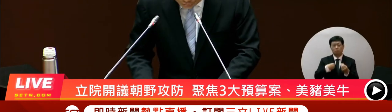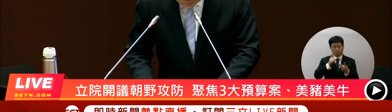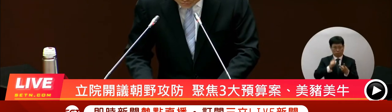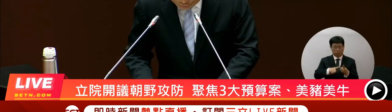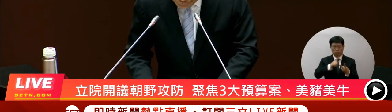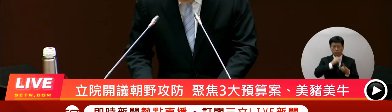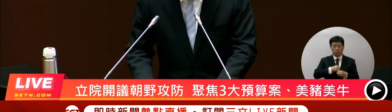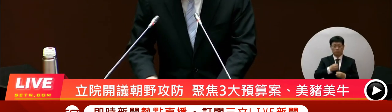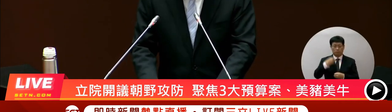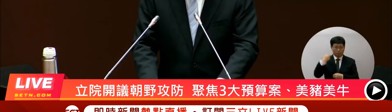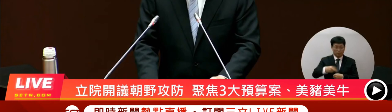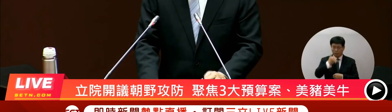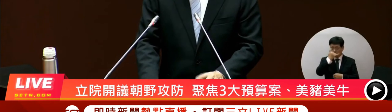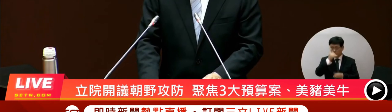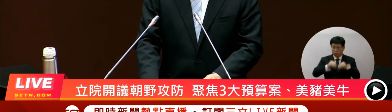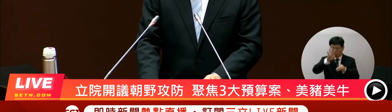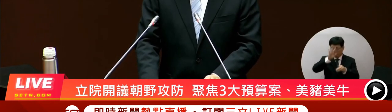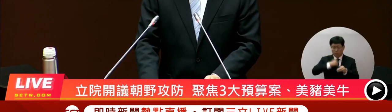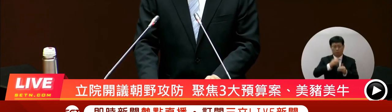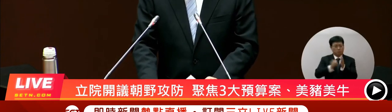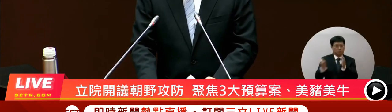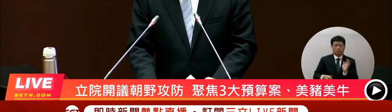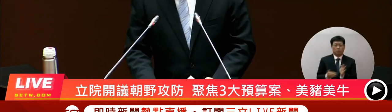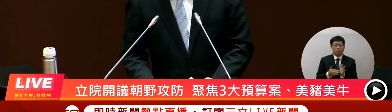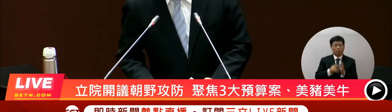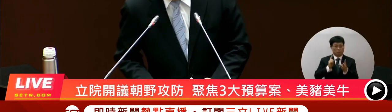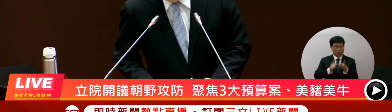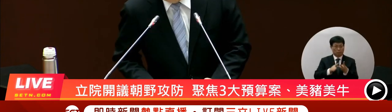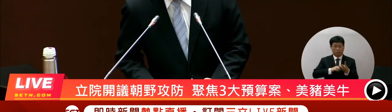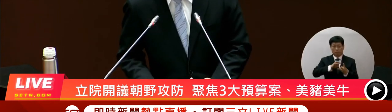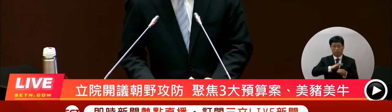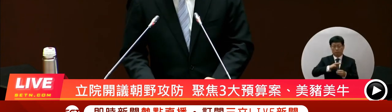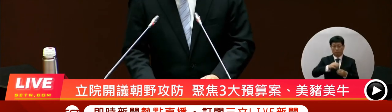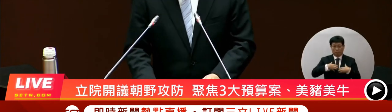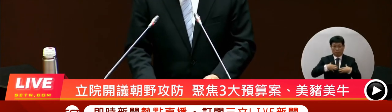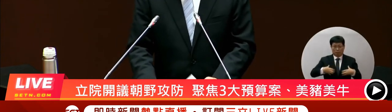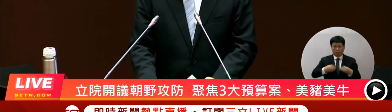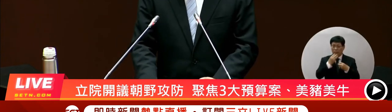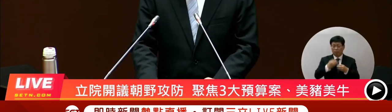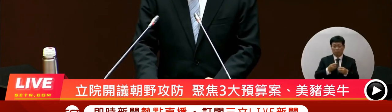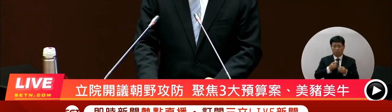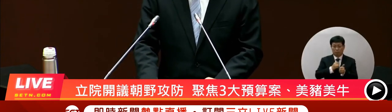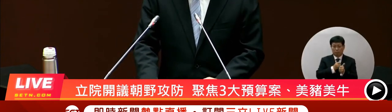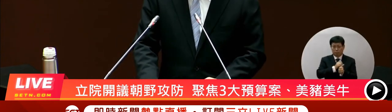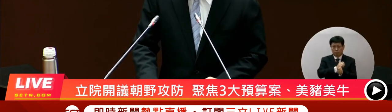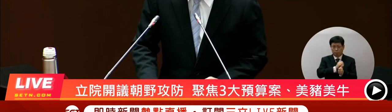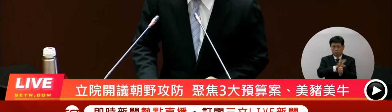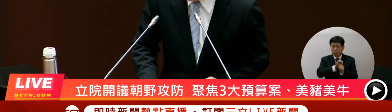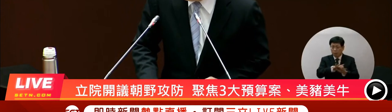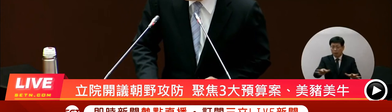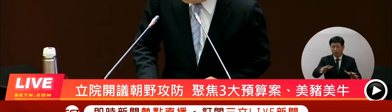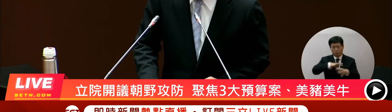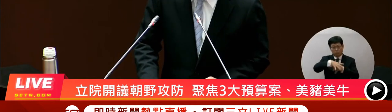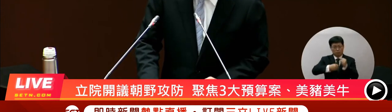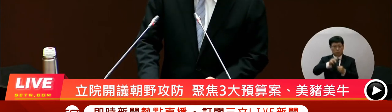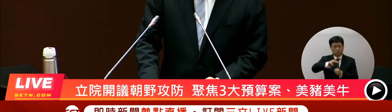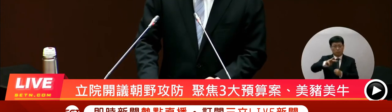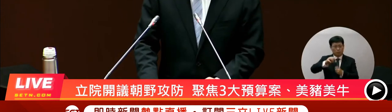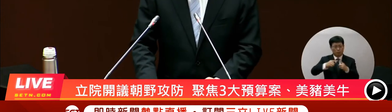提议疫区，而武汉肺炎在全世界 造成近3000万人确